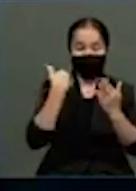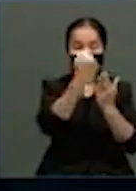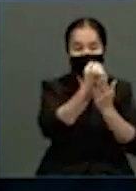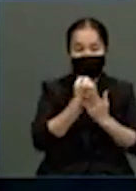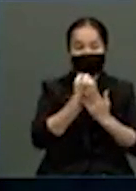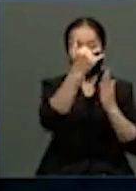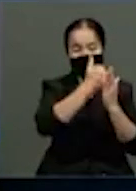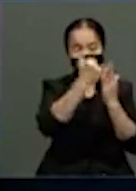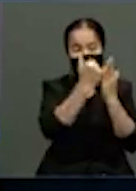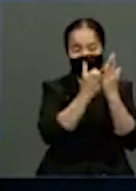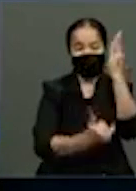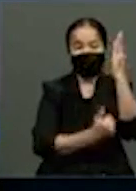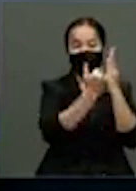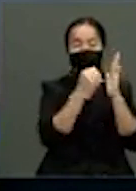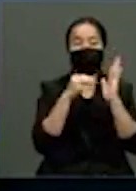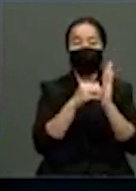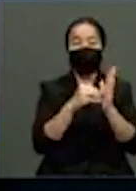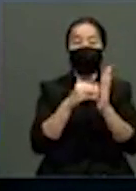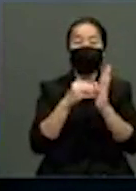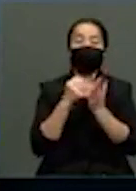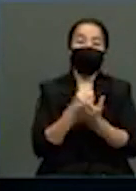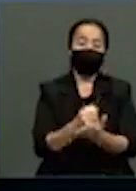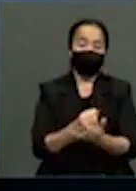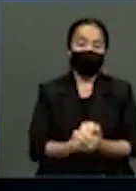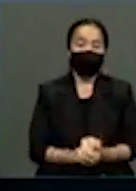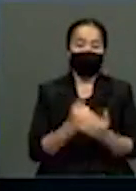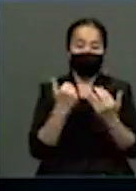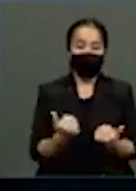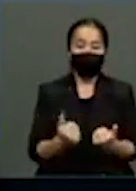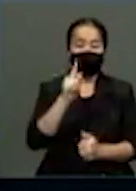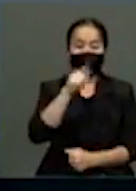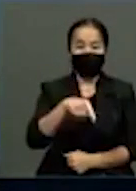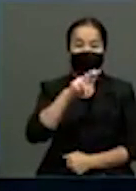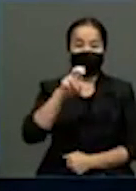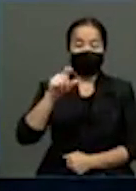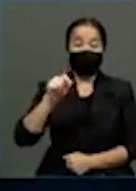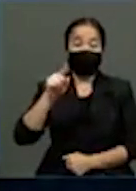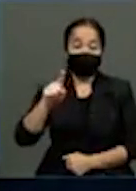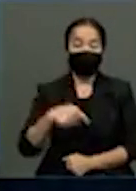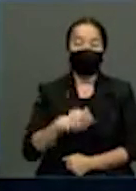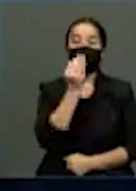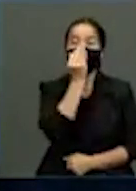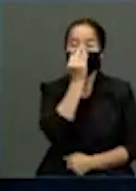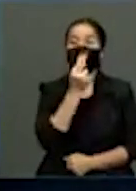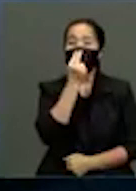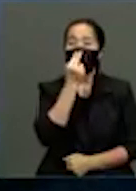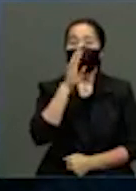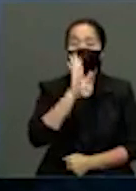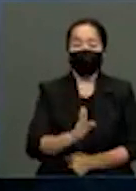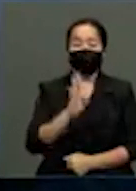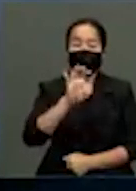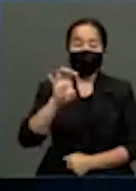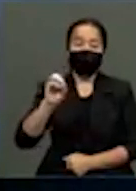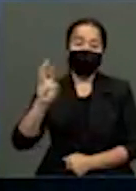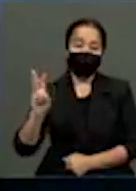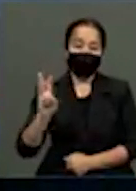รพกำลังมาช่วยกันอยู่อาการหนักอยู่ที่ 1,221 นะครับใส่เครื่องช่วยหายใจอยู่ที่406แล้ว